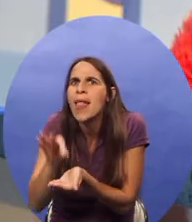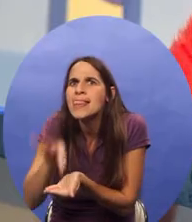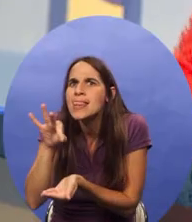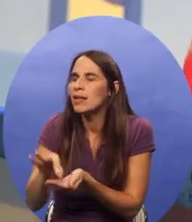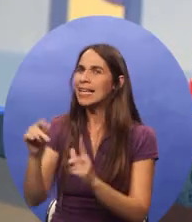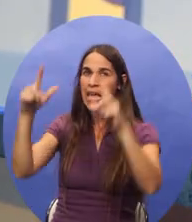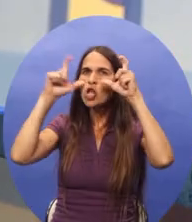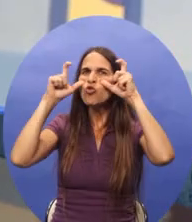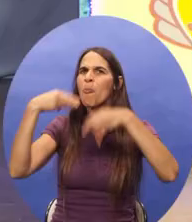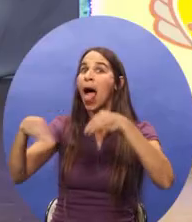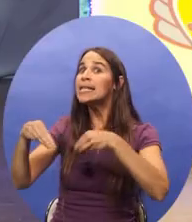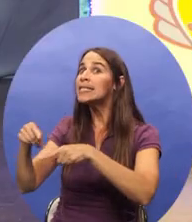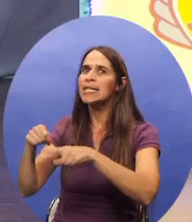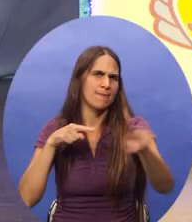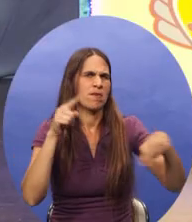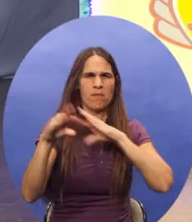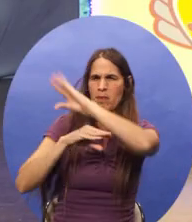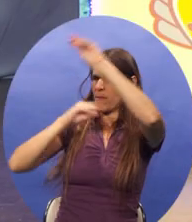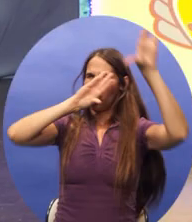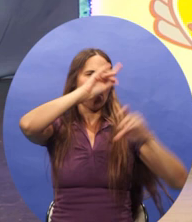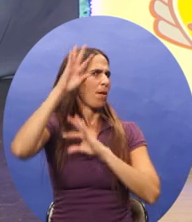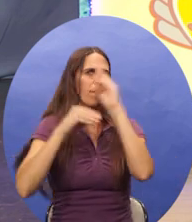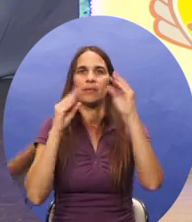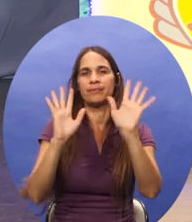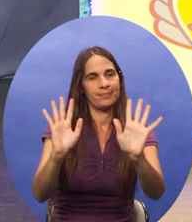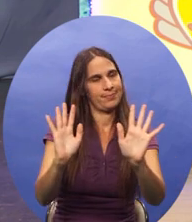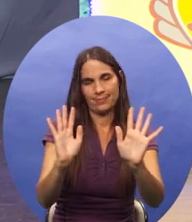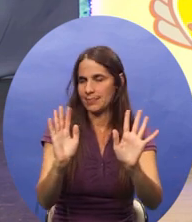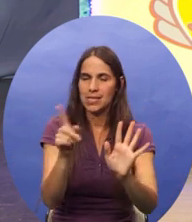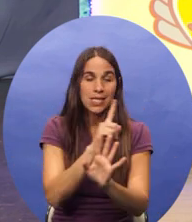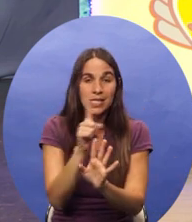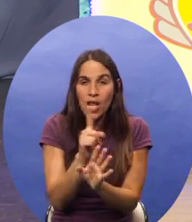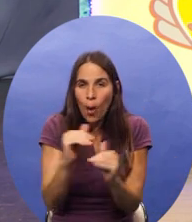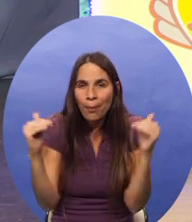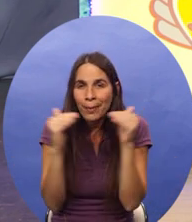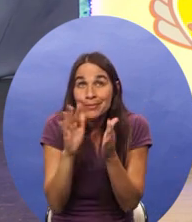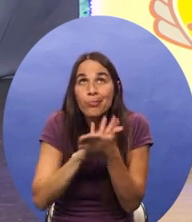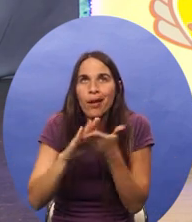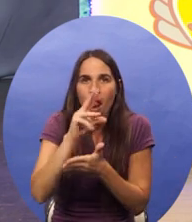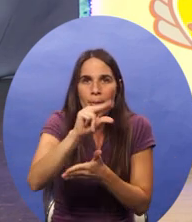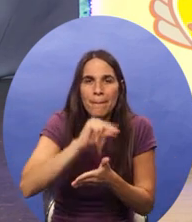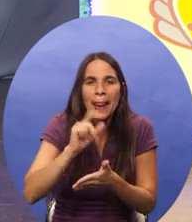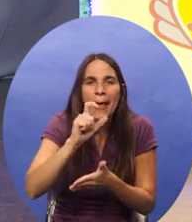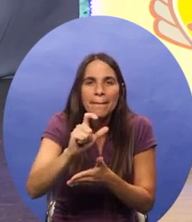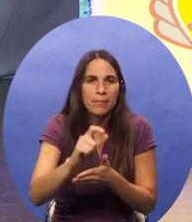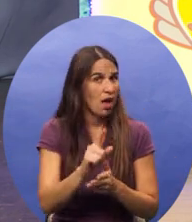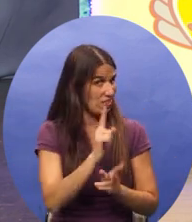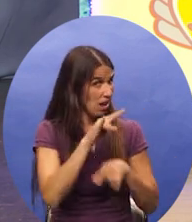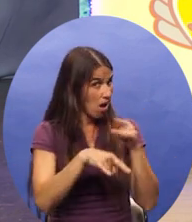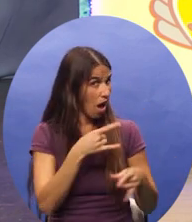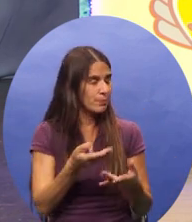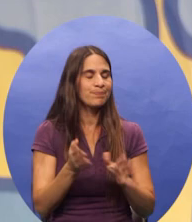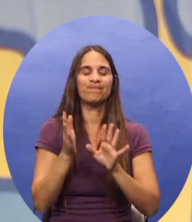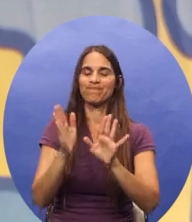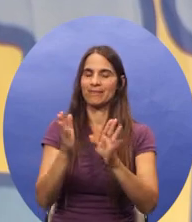מפלסטיק! איזה ינשוף! איך ירול ינשוף מפלסטיק? זה אפילו לא מתחרס בכלל. אבל זו חיה. תקשיבו, אני אתן לכם